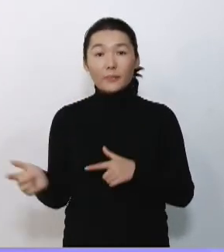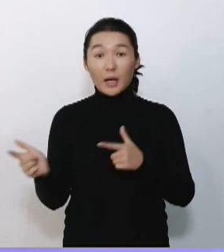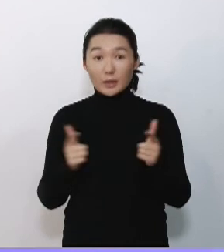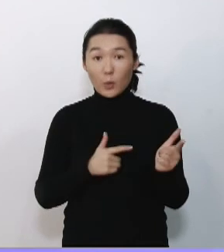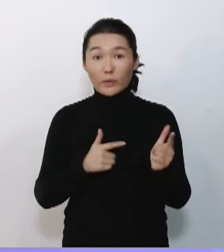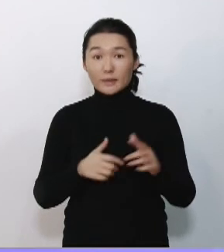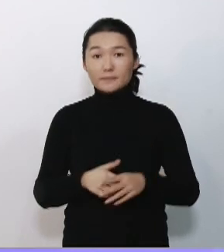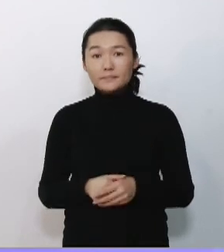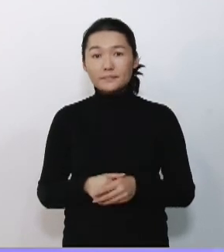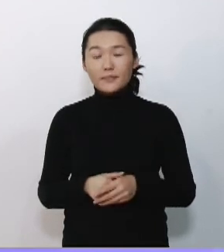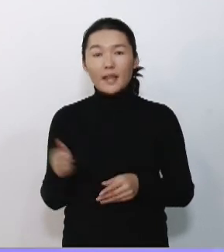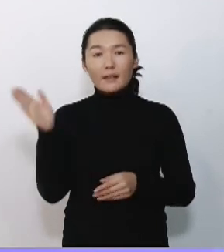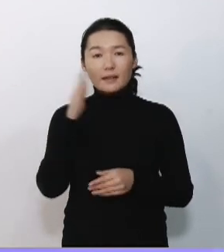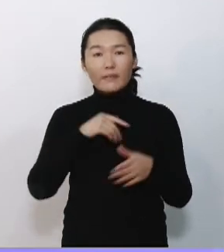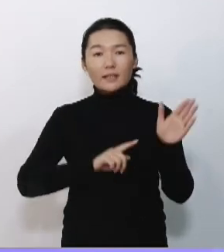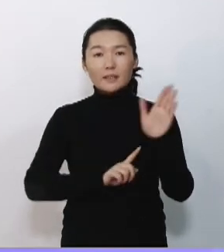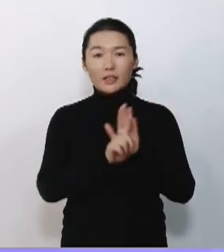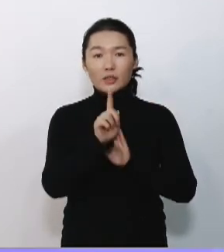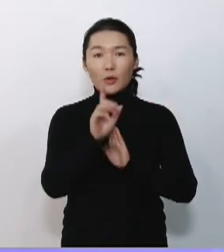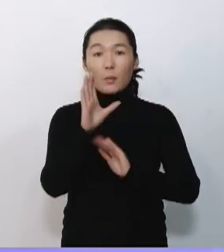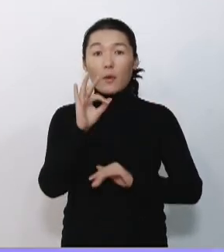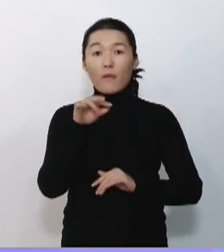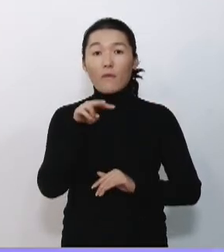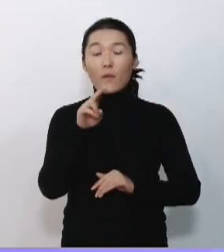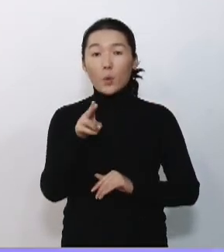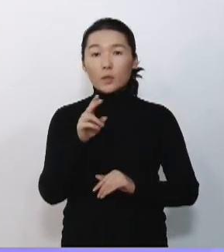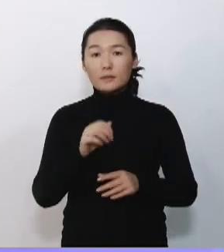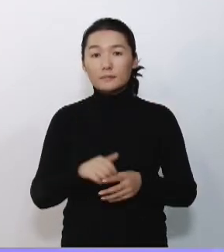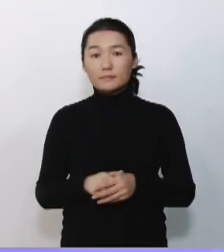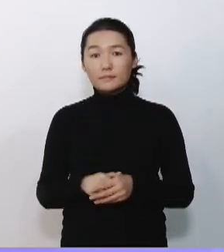Готовы? Давайте начнем. Волк.